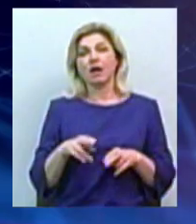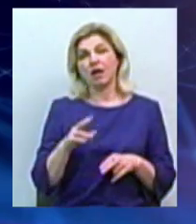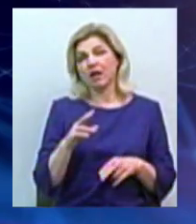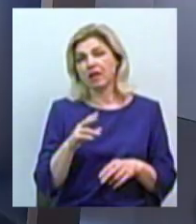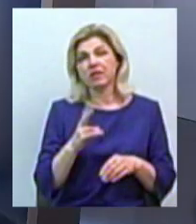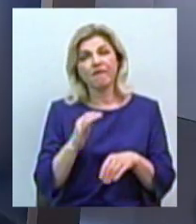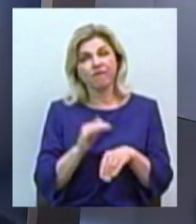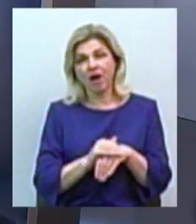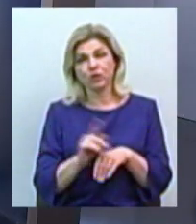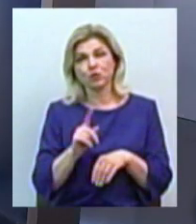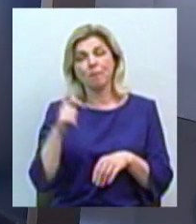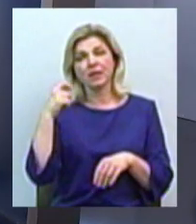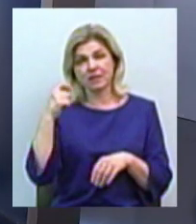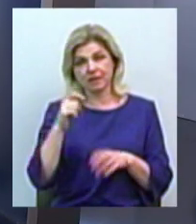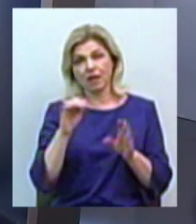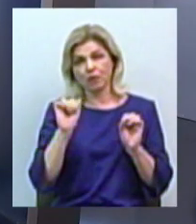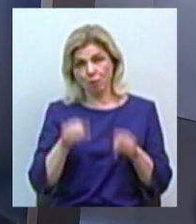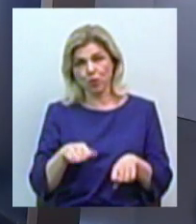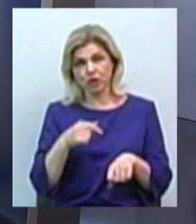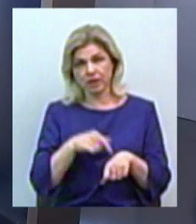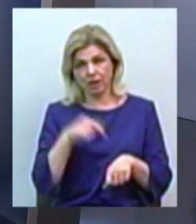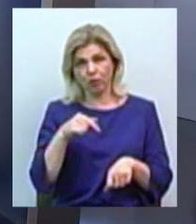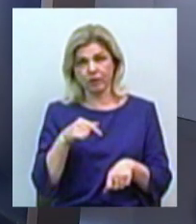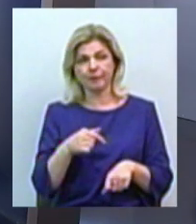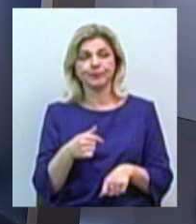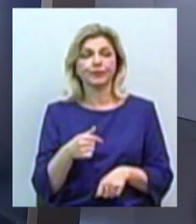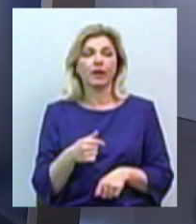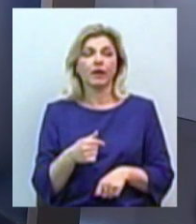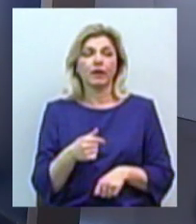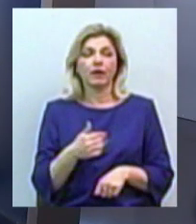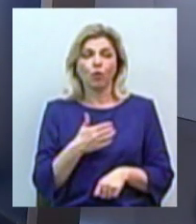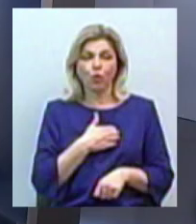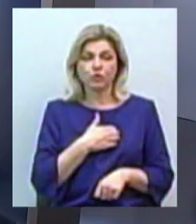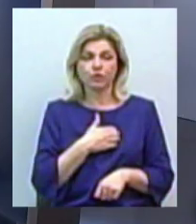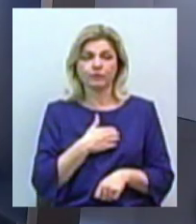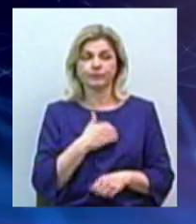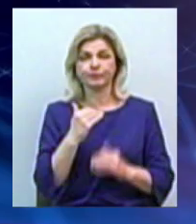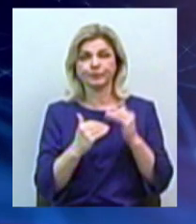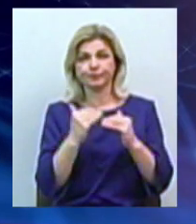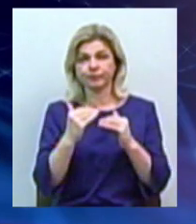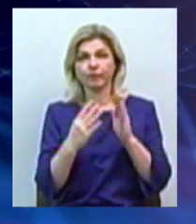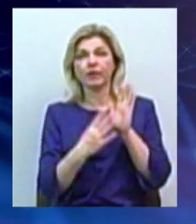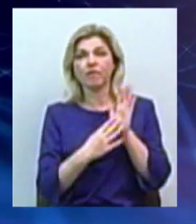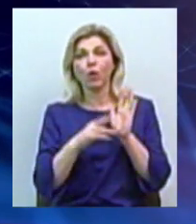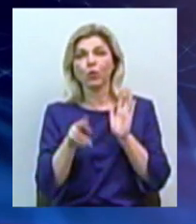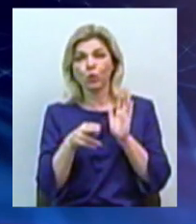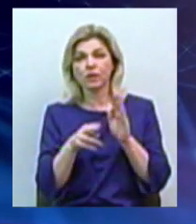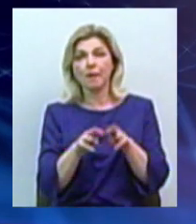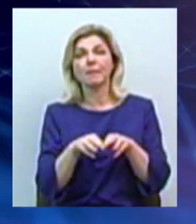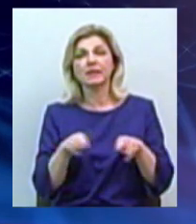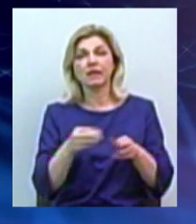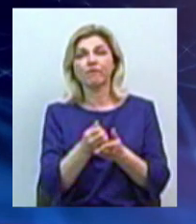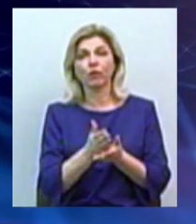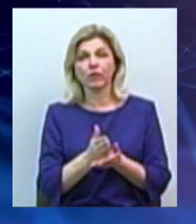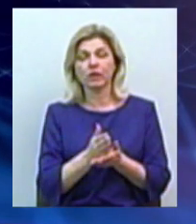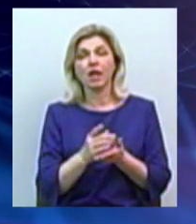ж таки спробувати варто було. До вашого звернення зараз підійдемо. Я хочу майже покроково так. 9 грудня міністр інфраструктури Владислав